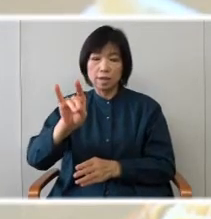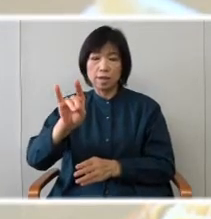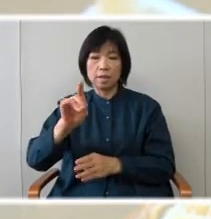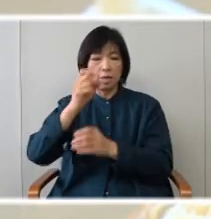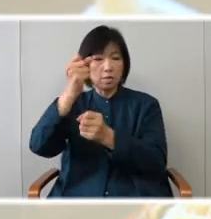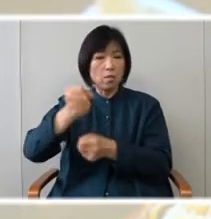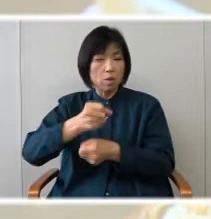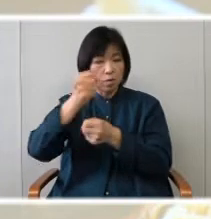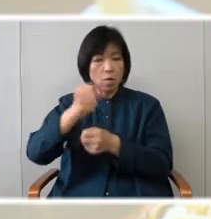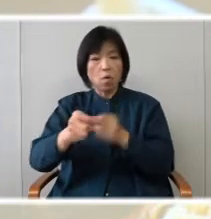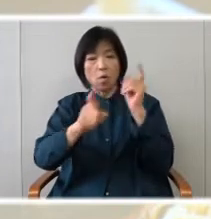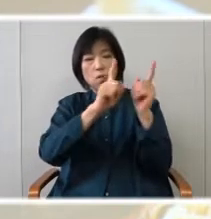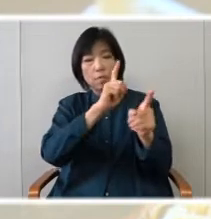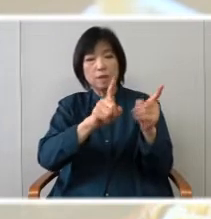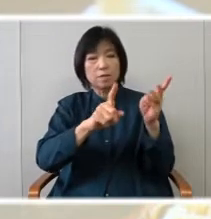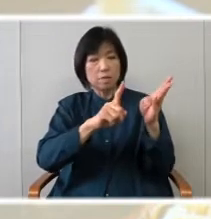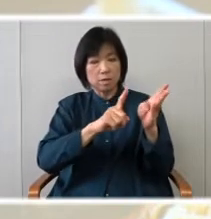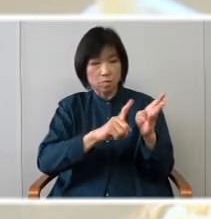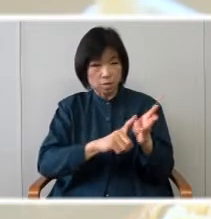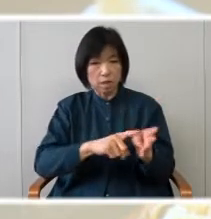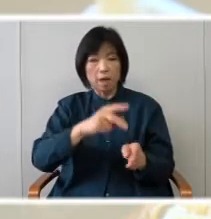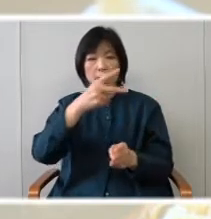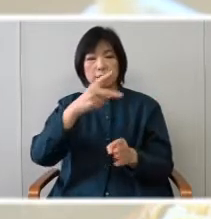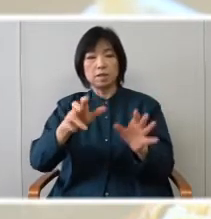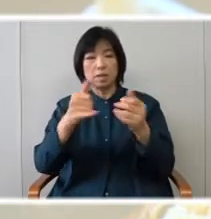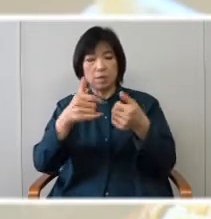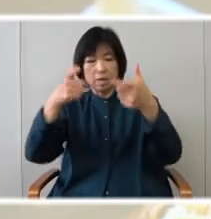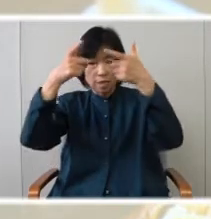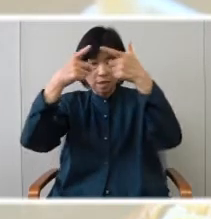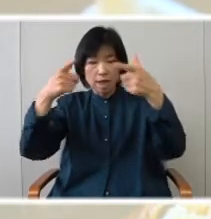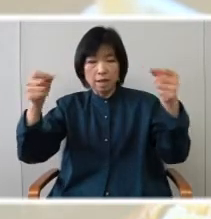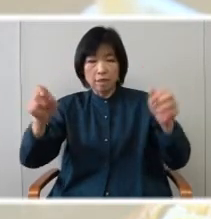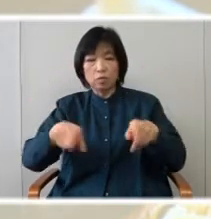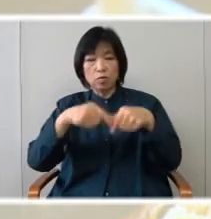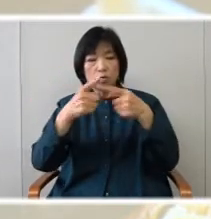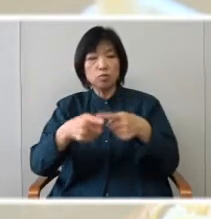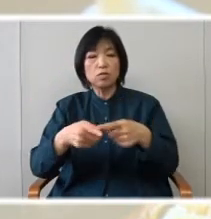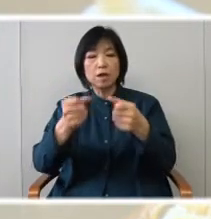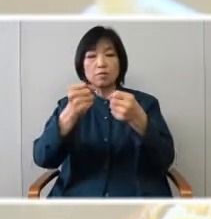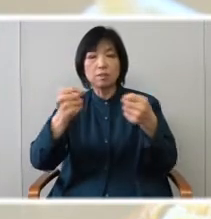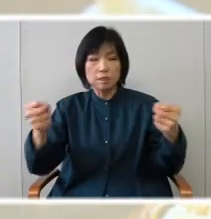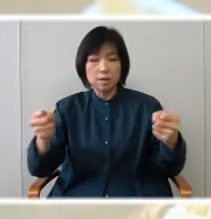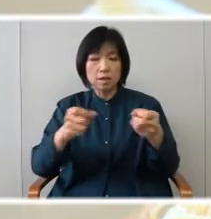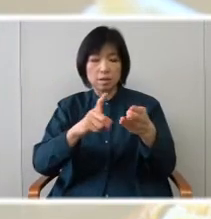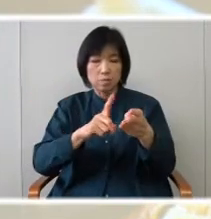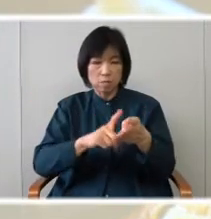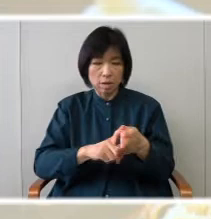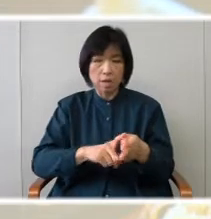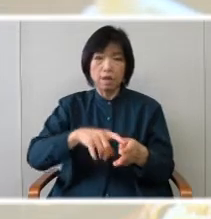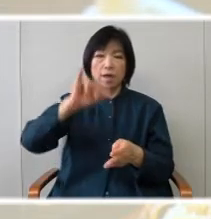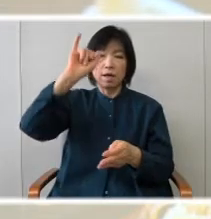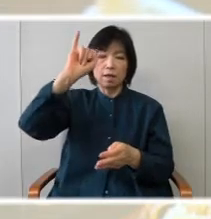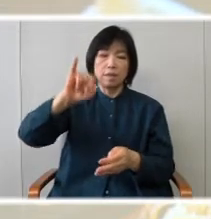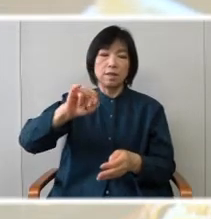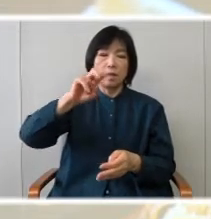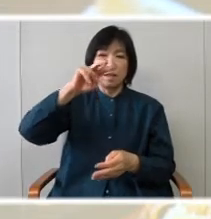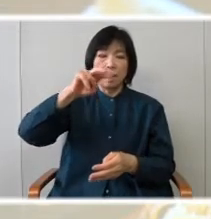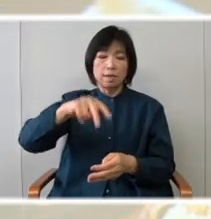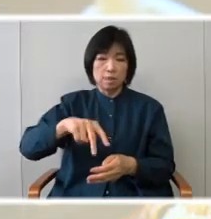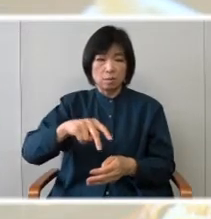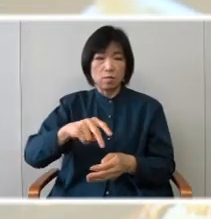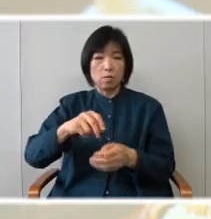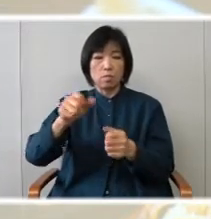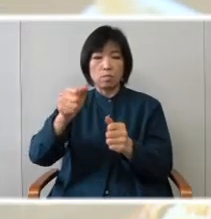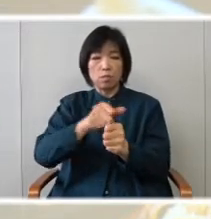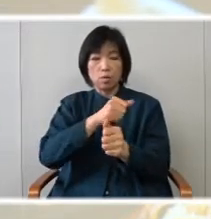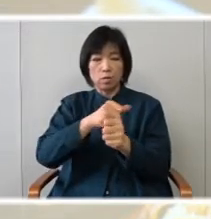それから市民大学の入学式が13日、で、暴力追放地域安全稲市民大会が10月の